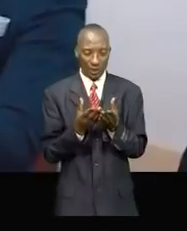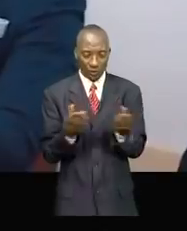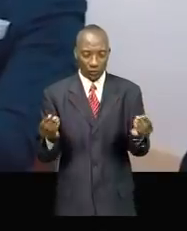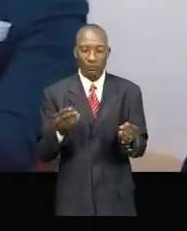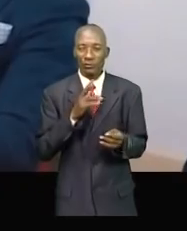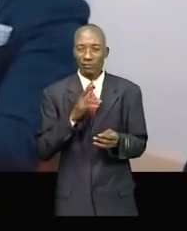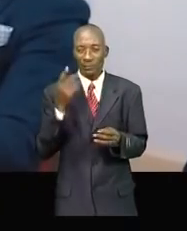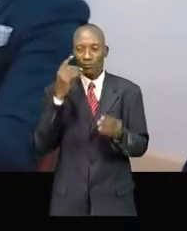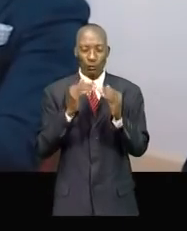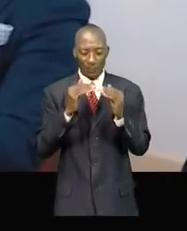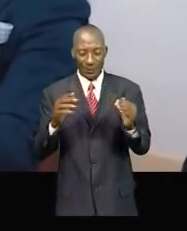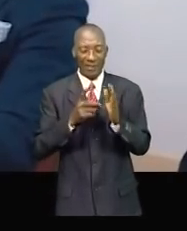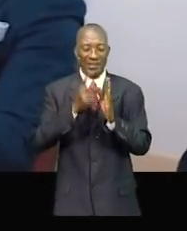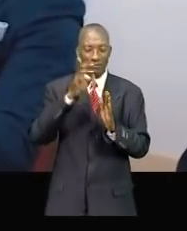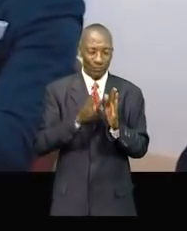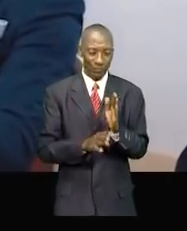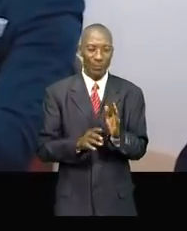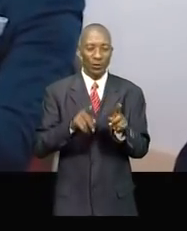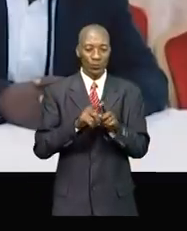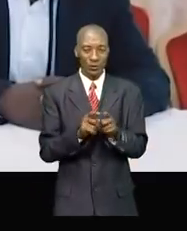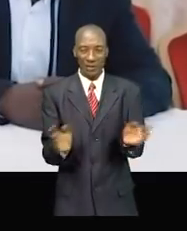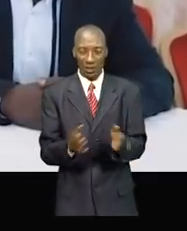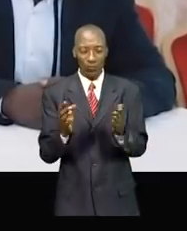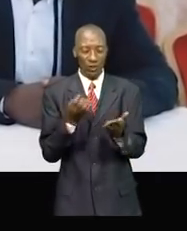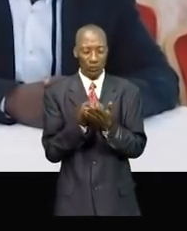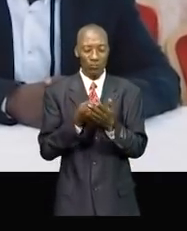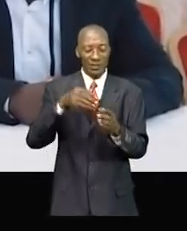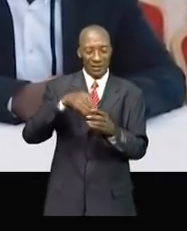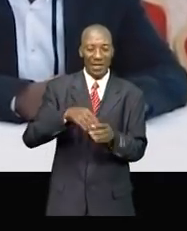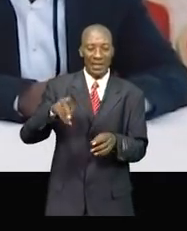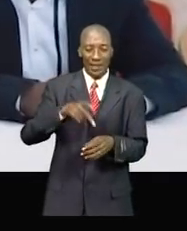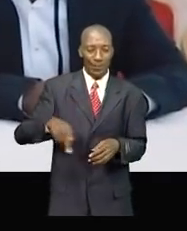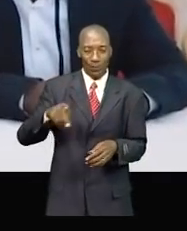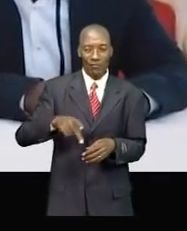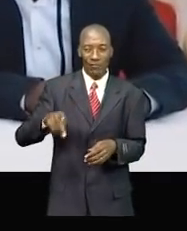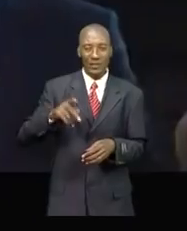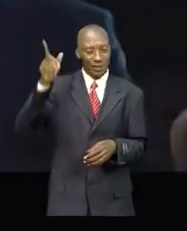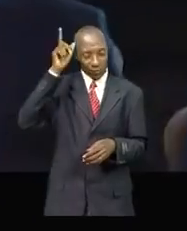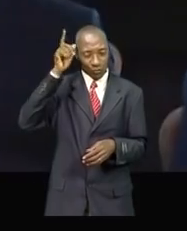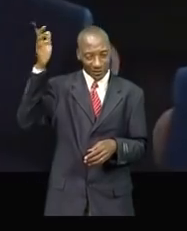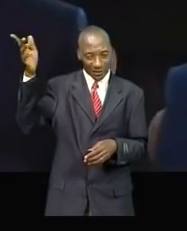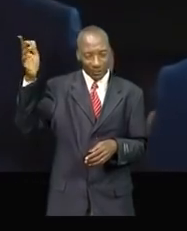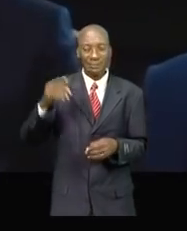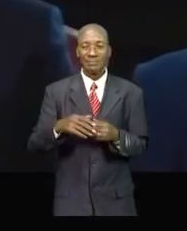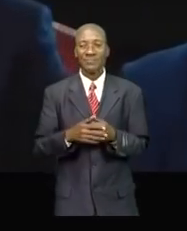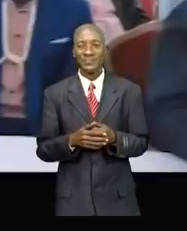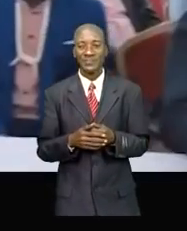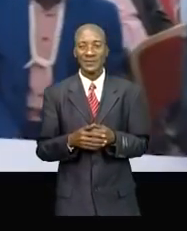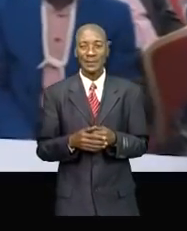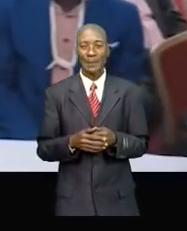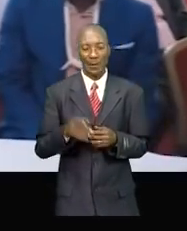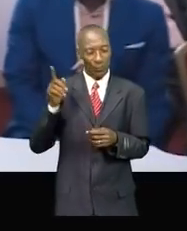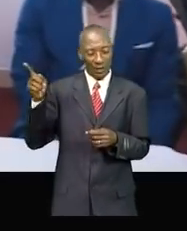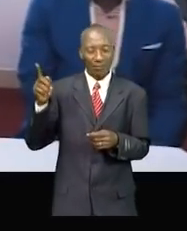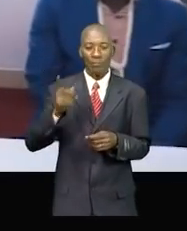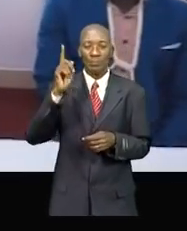la paix et le développement socio-économique de la province du Haut-Katanga nécessite l'implication de tous. C'est ce qui justifie l'audience qu'a accordée